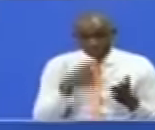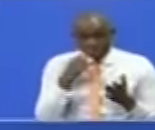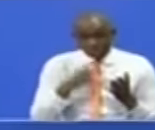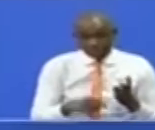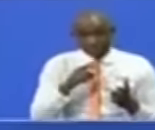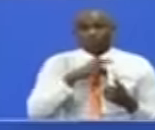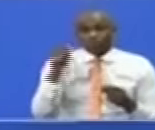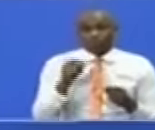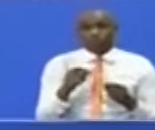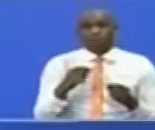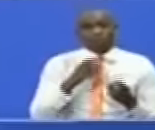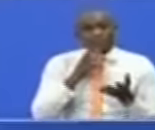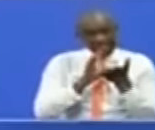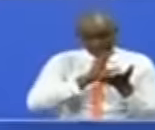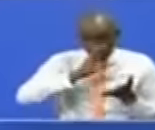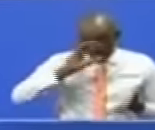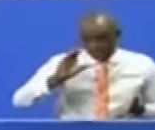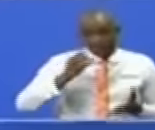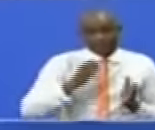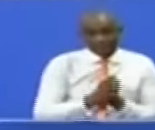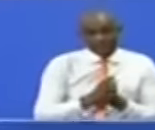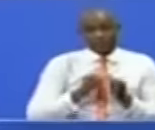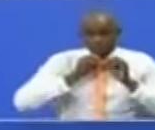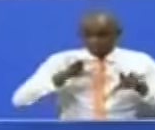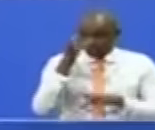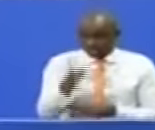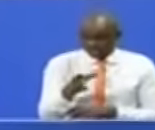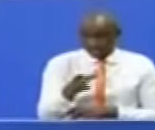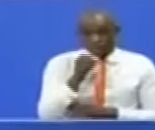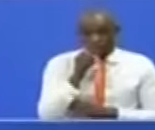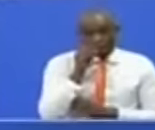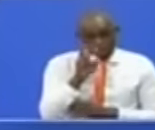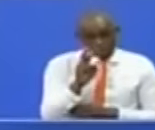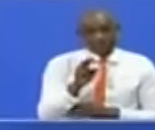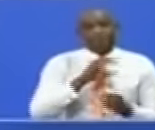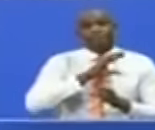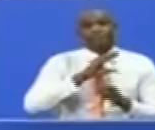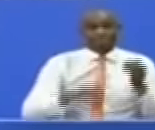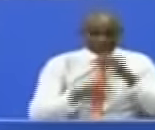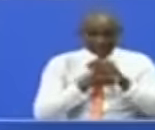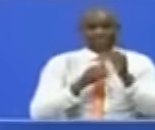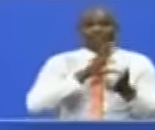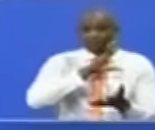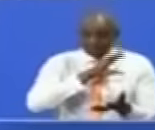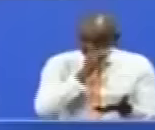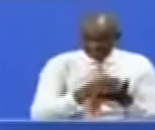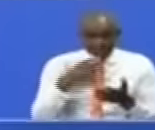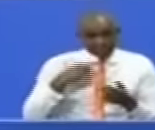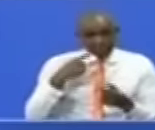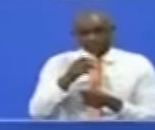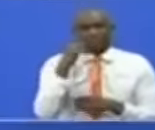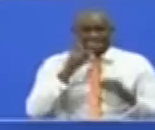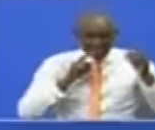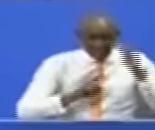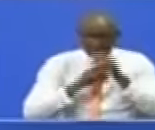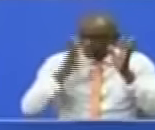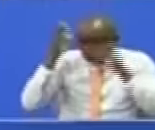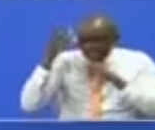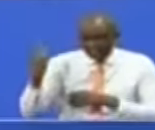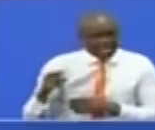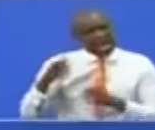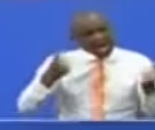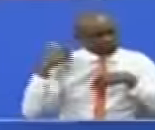anaenda kudedicate pesa fulani kama tuseme ni ya devolution ama equalization budget, ndio wale jamaa watolewe kwa zile caves huko ndani wapeleke kwa